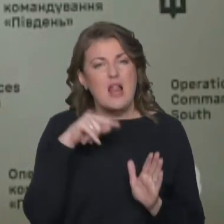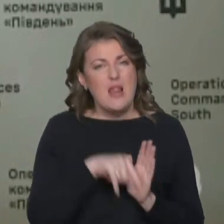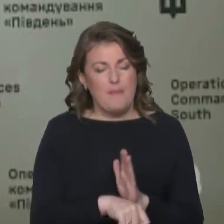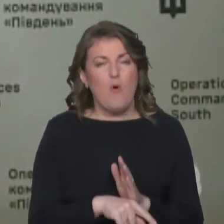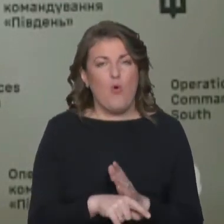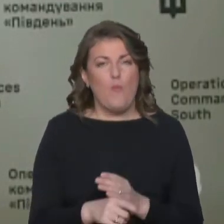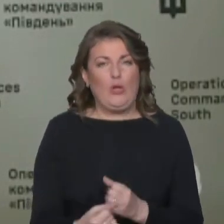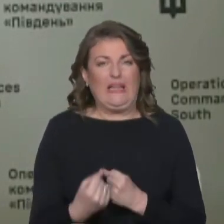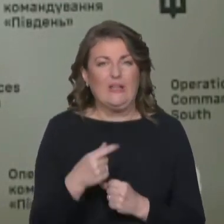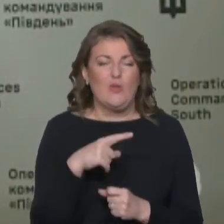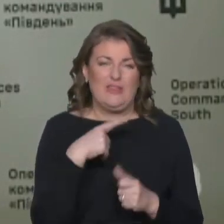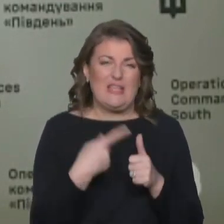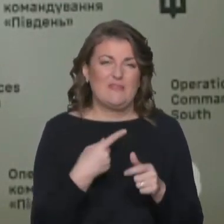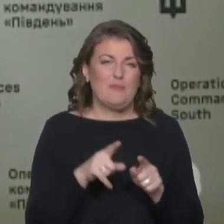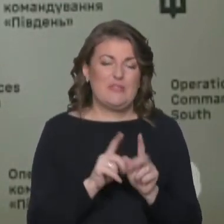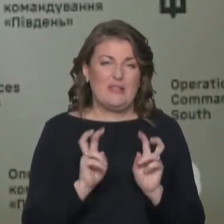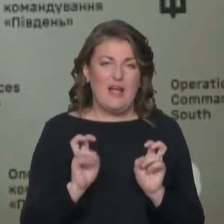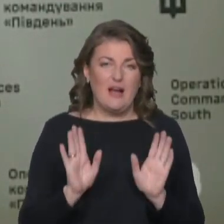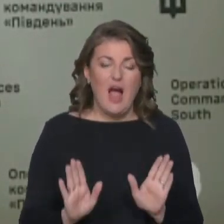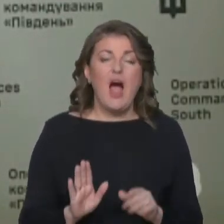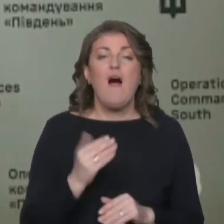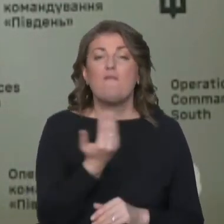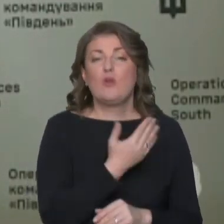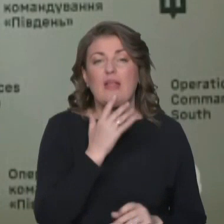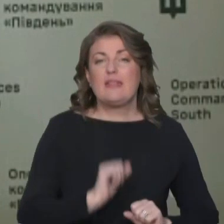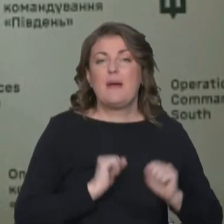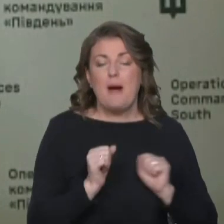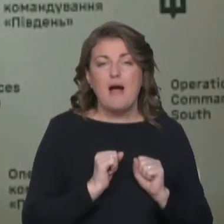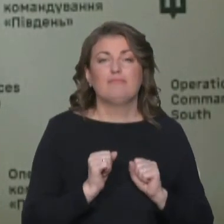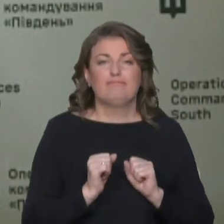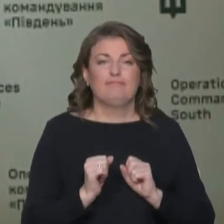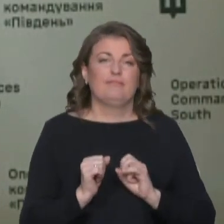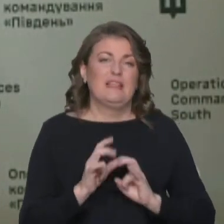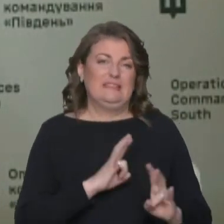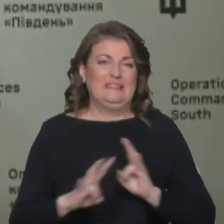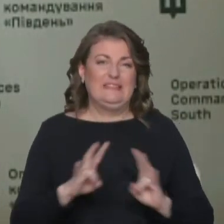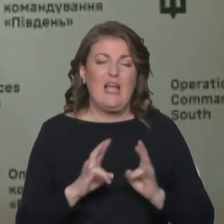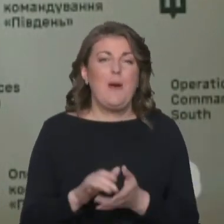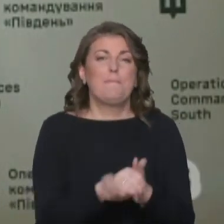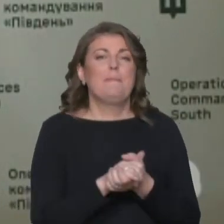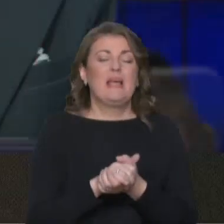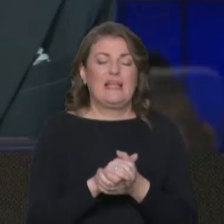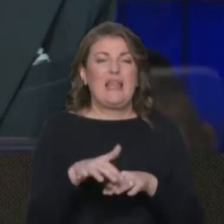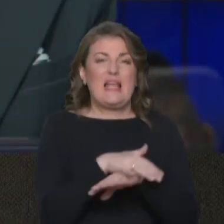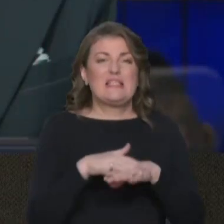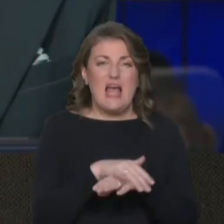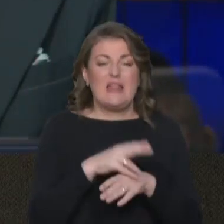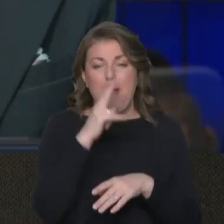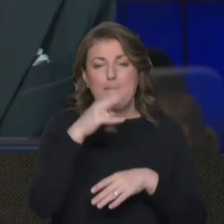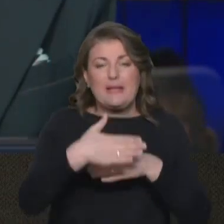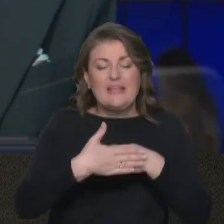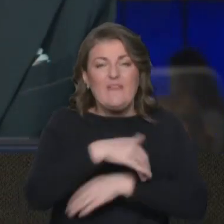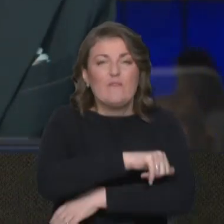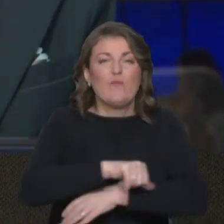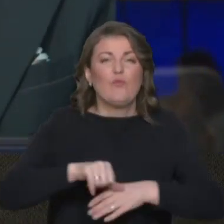глибокому тилу, назвемо це так поки що, вони намагаються тероризувати мирне населення прифронтових територій. І зараз